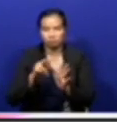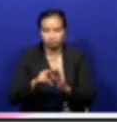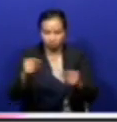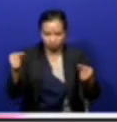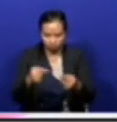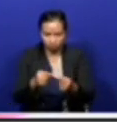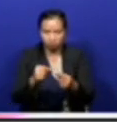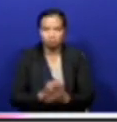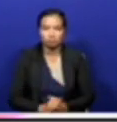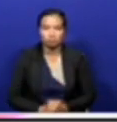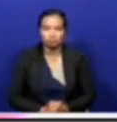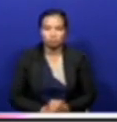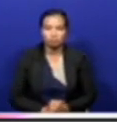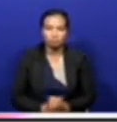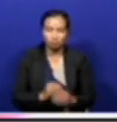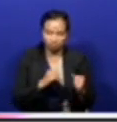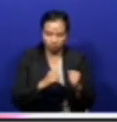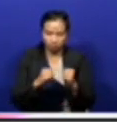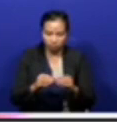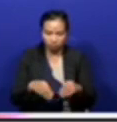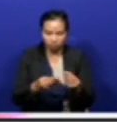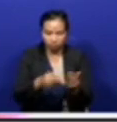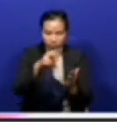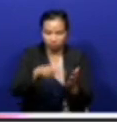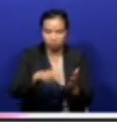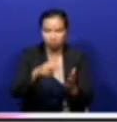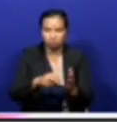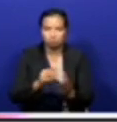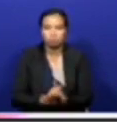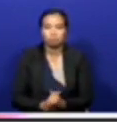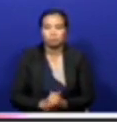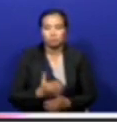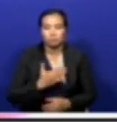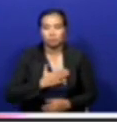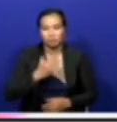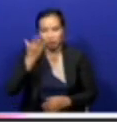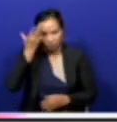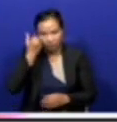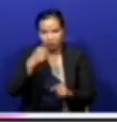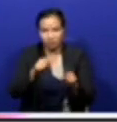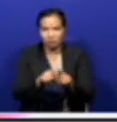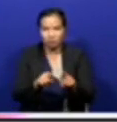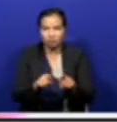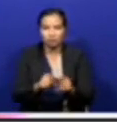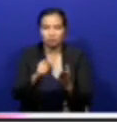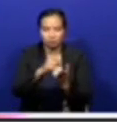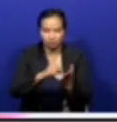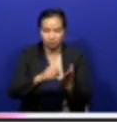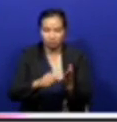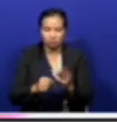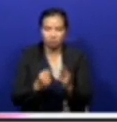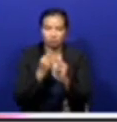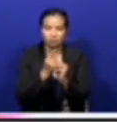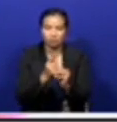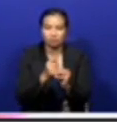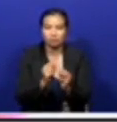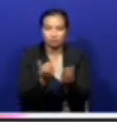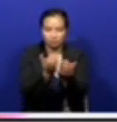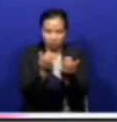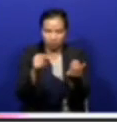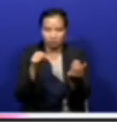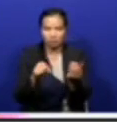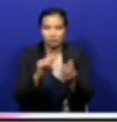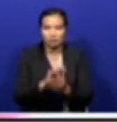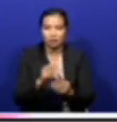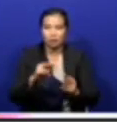คัญเลยที่ท่านพยายามไปดูผมก็เห็นด้วยนะครับวันนี้ไปเขียนในรัฐธรรมนูญเลยพอท่านทำออกมาแล้วเนี่ยประเด็น